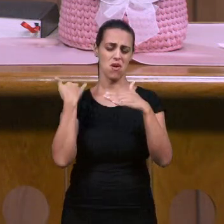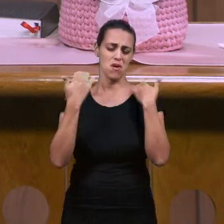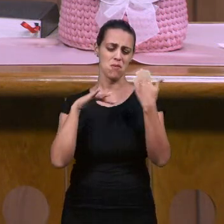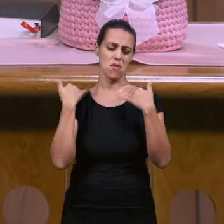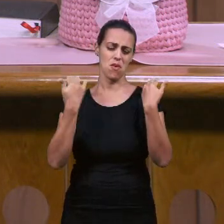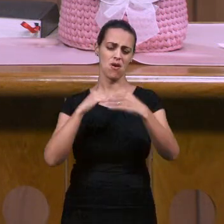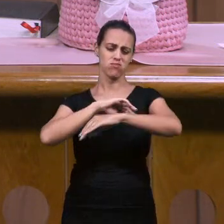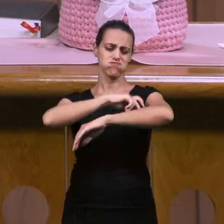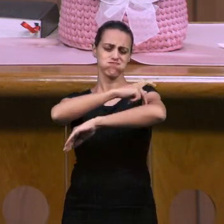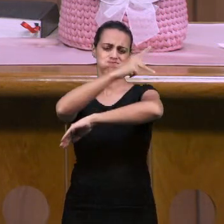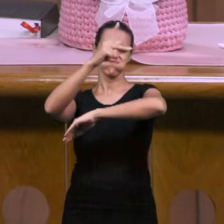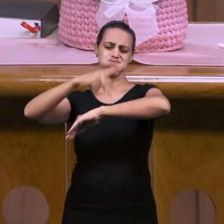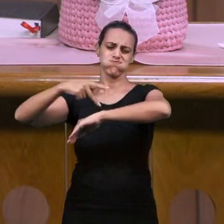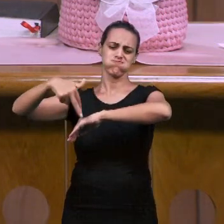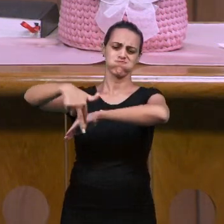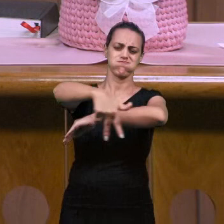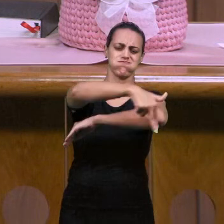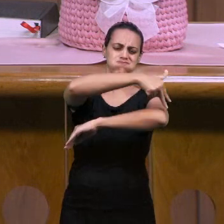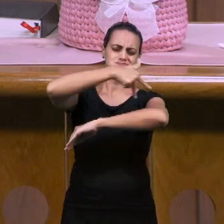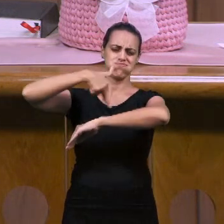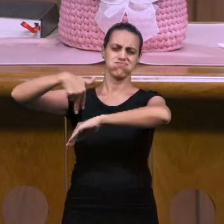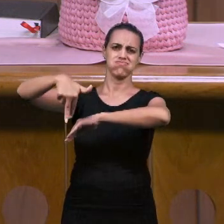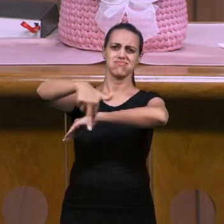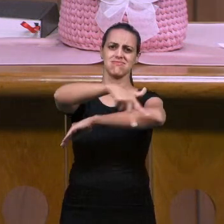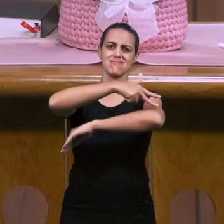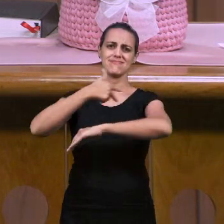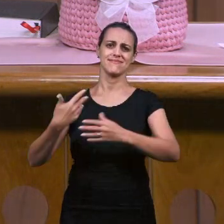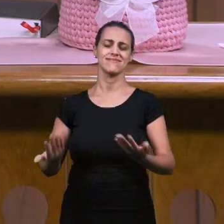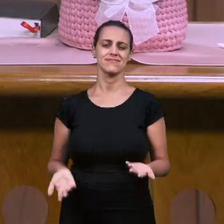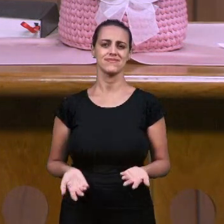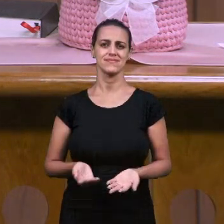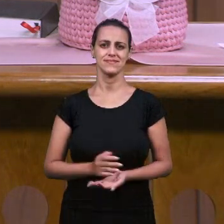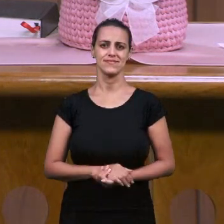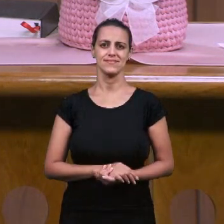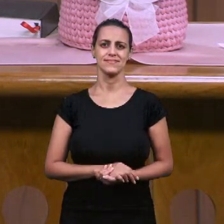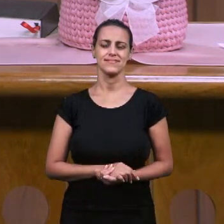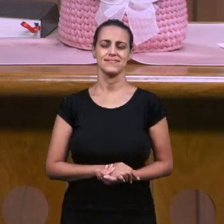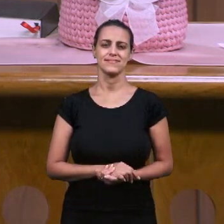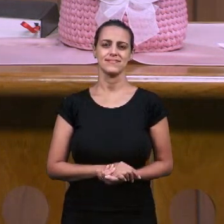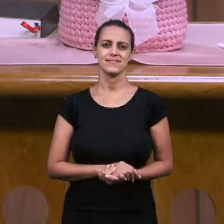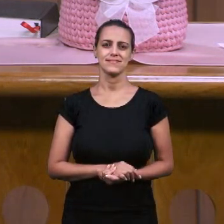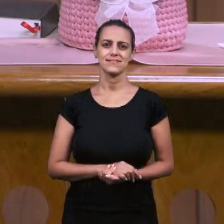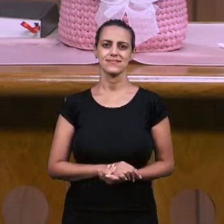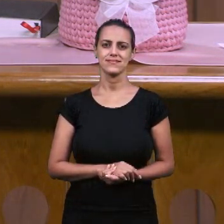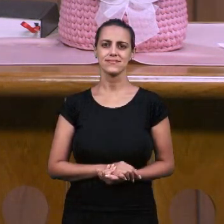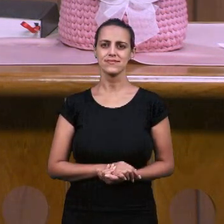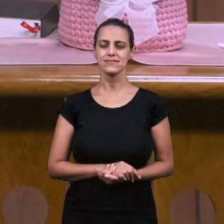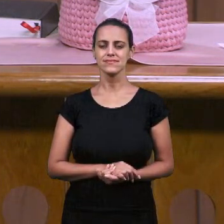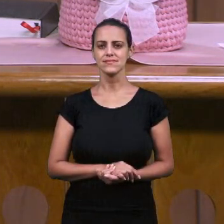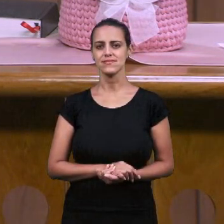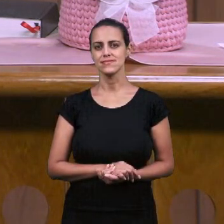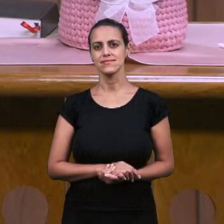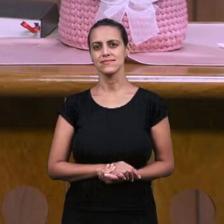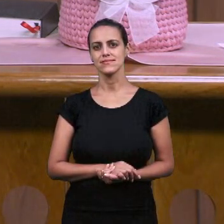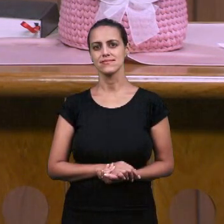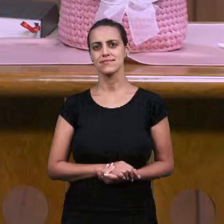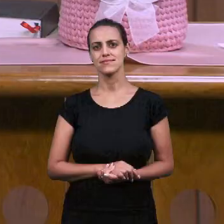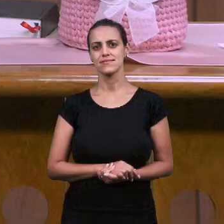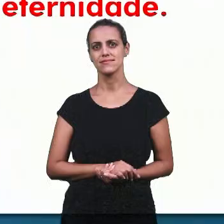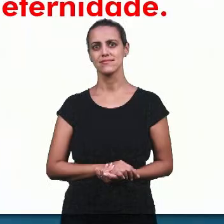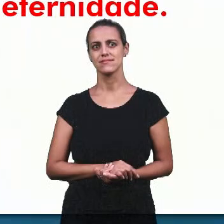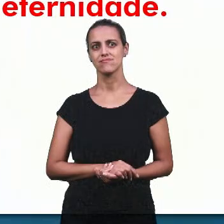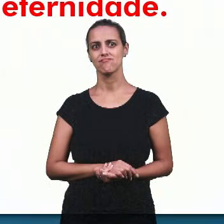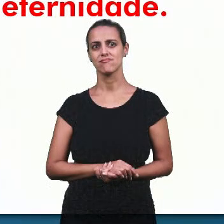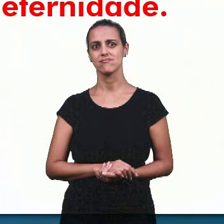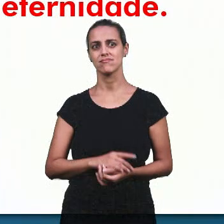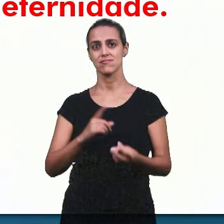avait quitté meurt là-bas, il tourne, il avait une maudissement autour d'Ésaü. Regardez